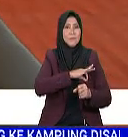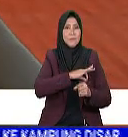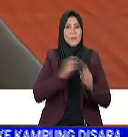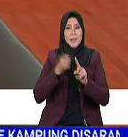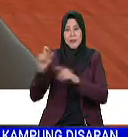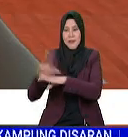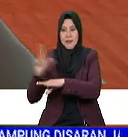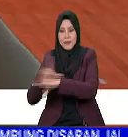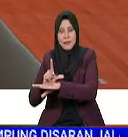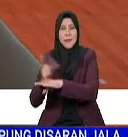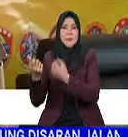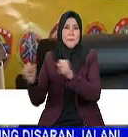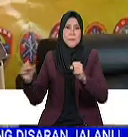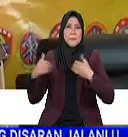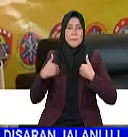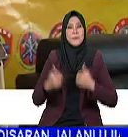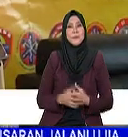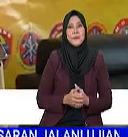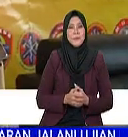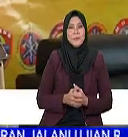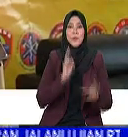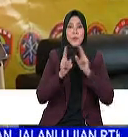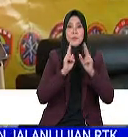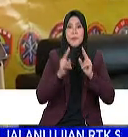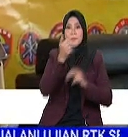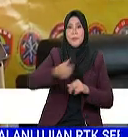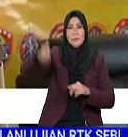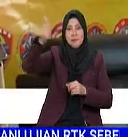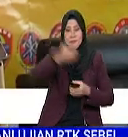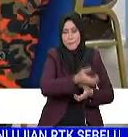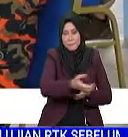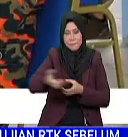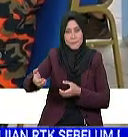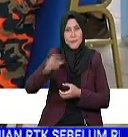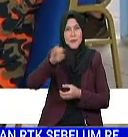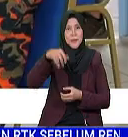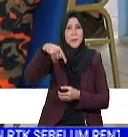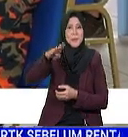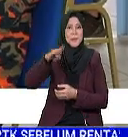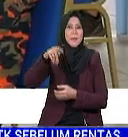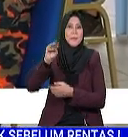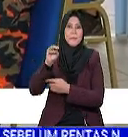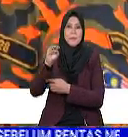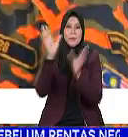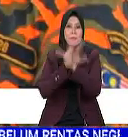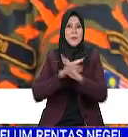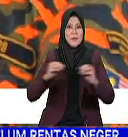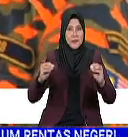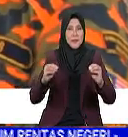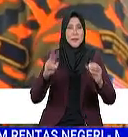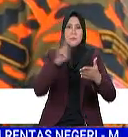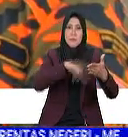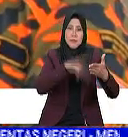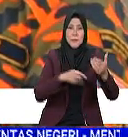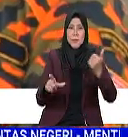latihan yang ada kita adakan ini dalam teks ucapan pengarah jabatan Bomba penyelam anlisia jbpm show akhiruddin Rohman yang